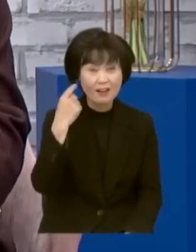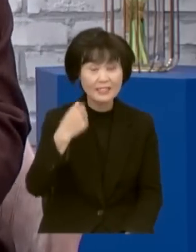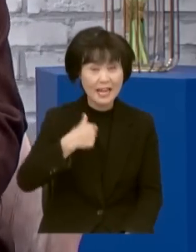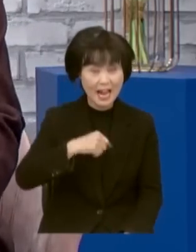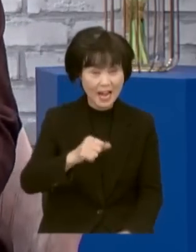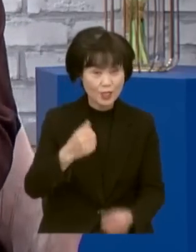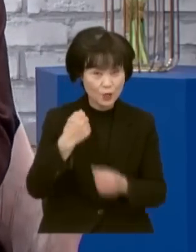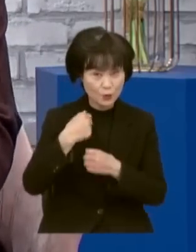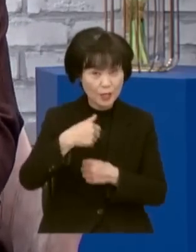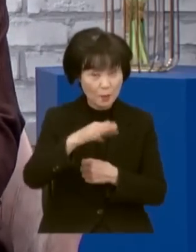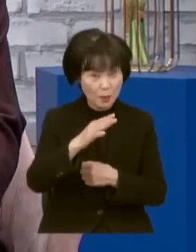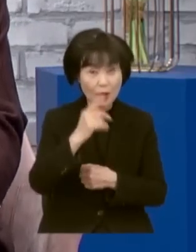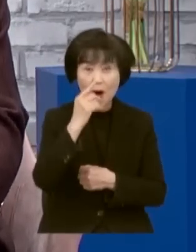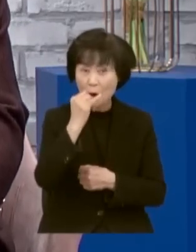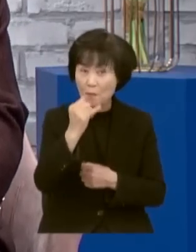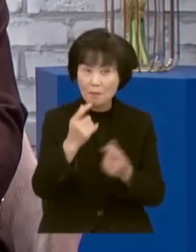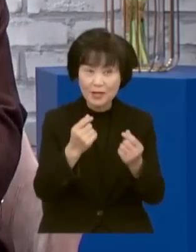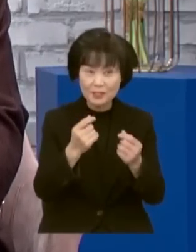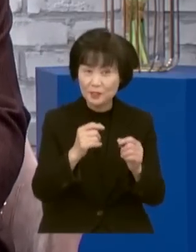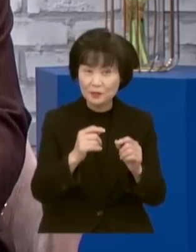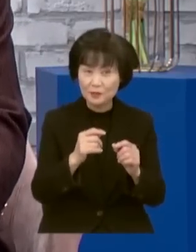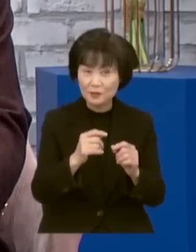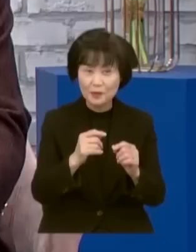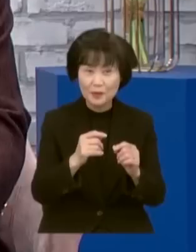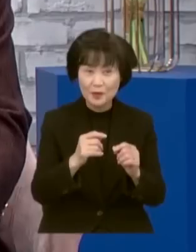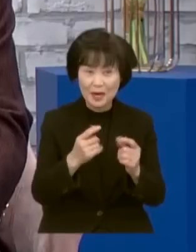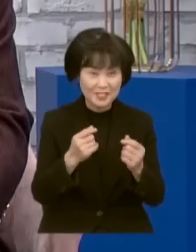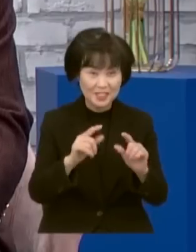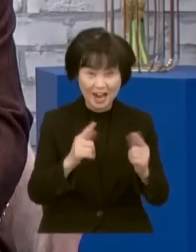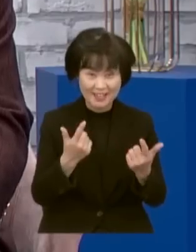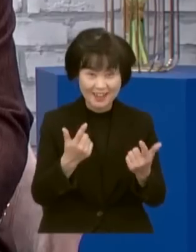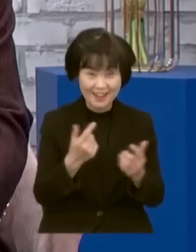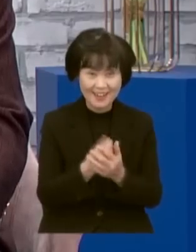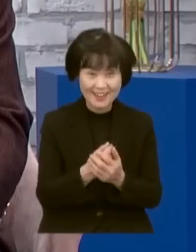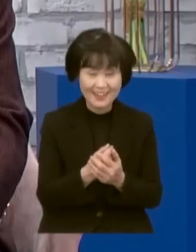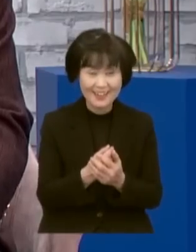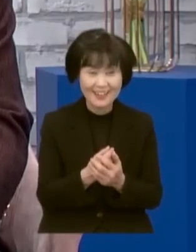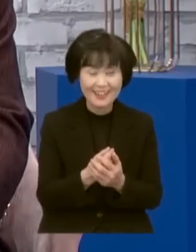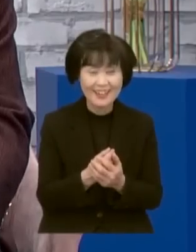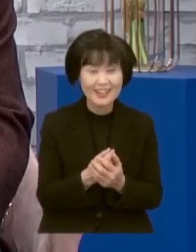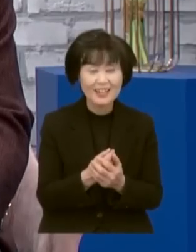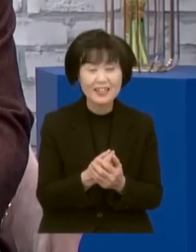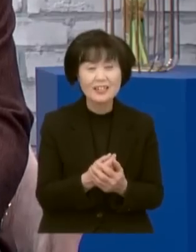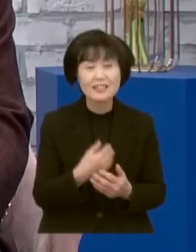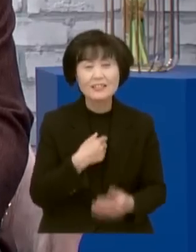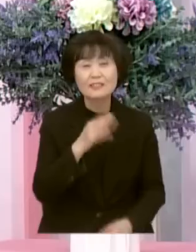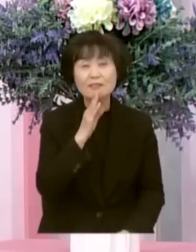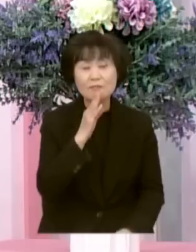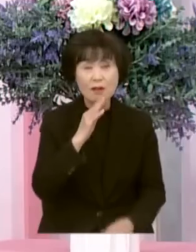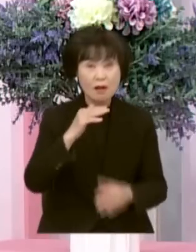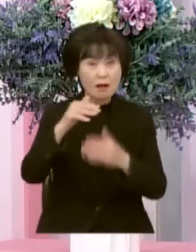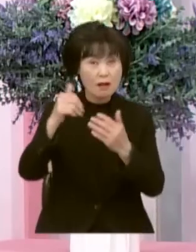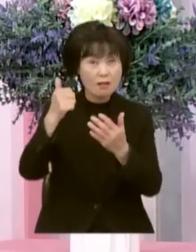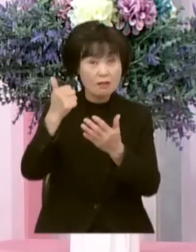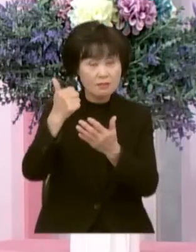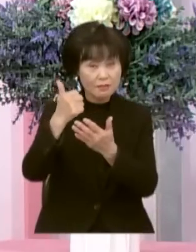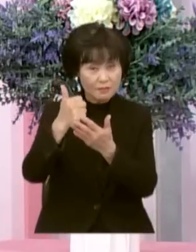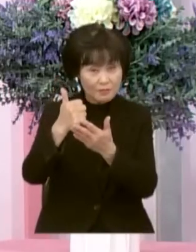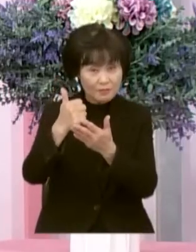같지 않아요? 네, 그래요? 원래 눈이 퉁퉁 부어 갖고 오셔야 되는데 근데 네. 저는 진짜로